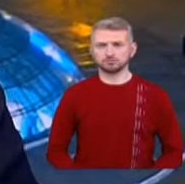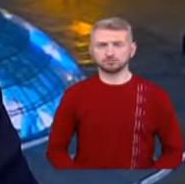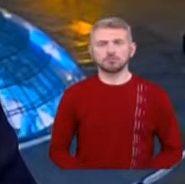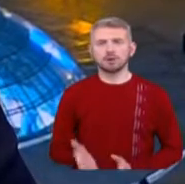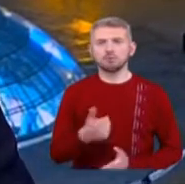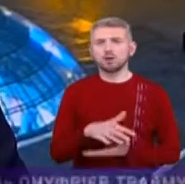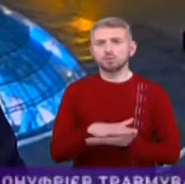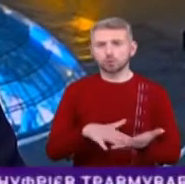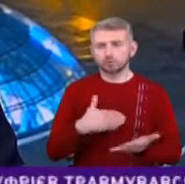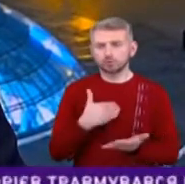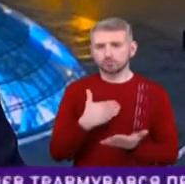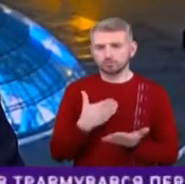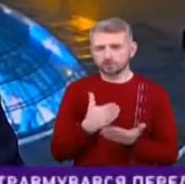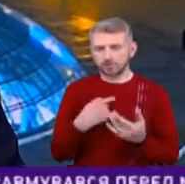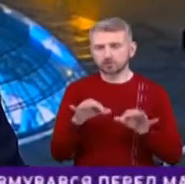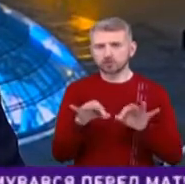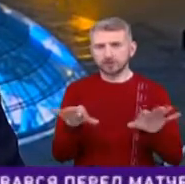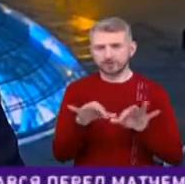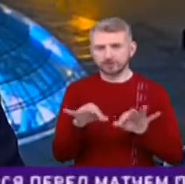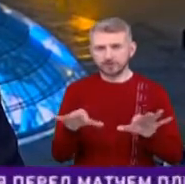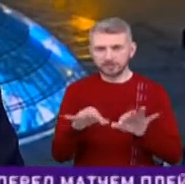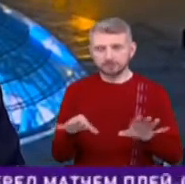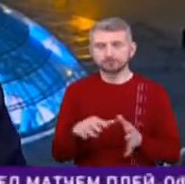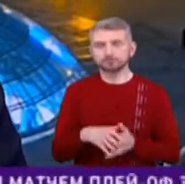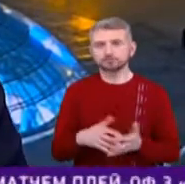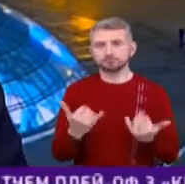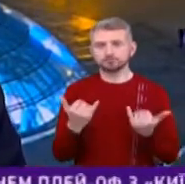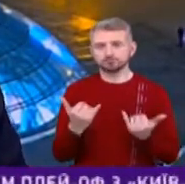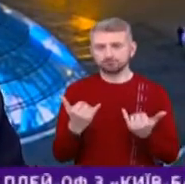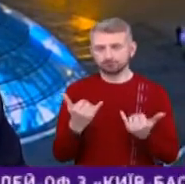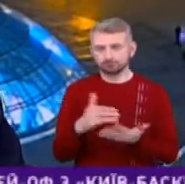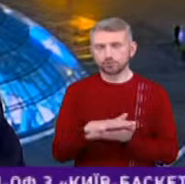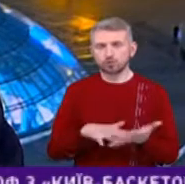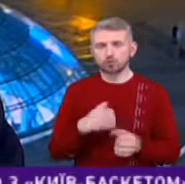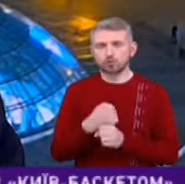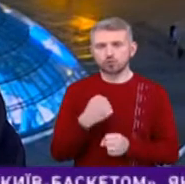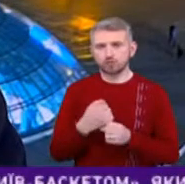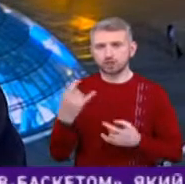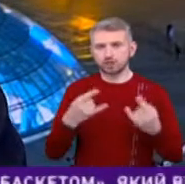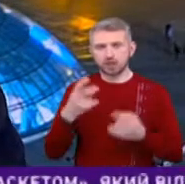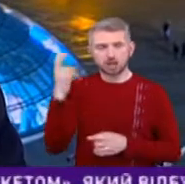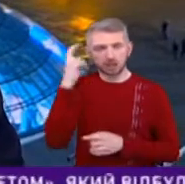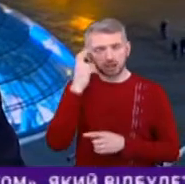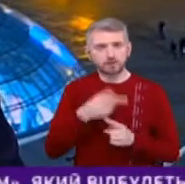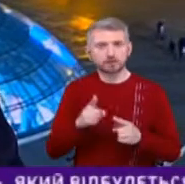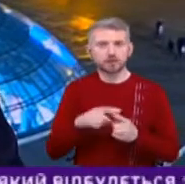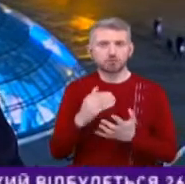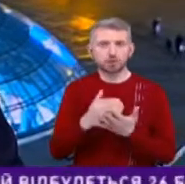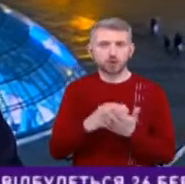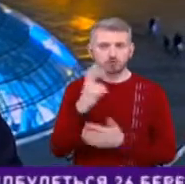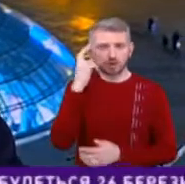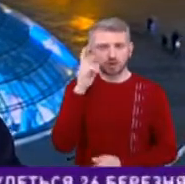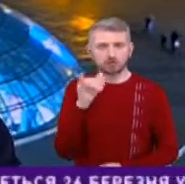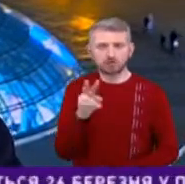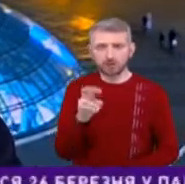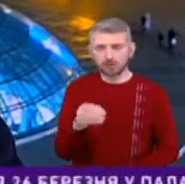Ми повертаємося в студію. Я вітаю всіх наших глядачів. Нагадаю, що в прямому ефірі продовжую свою роботу телеканал Київ. Це проект Київ Лайф. Мене звуть Василь